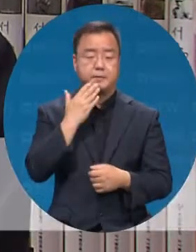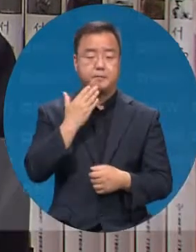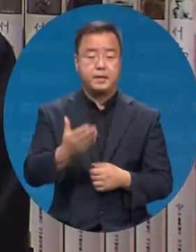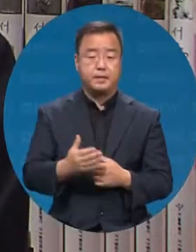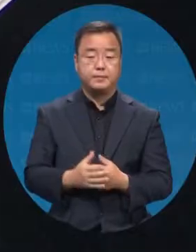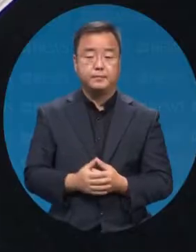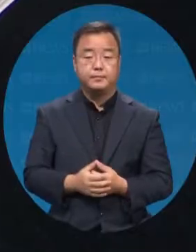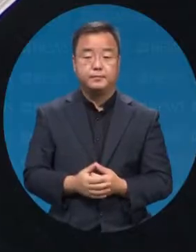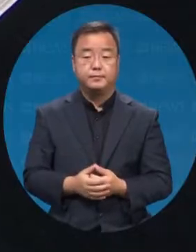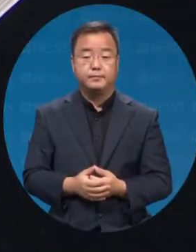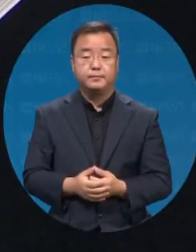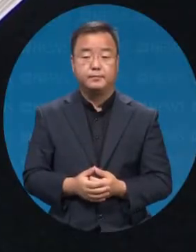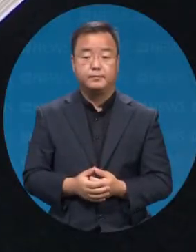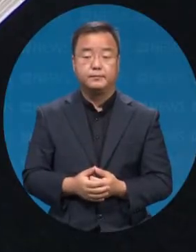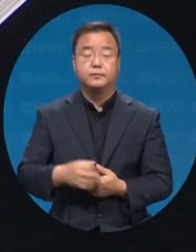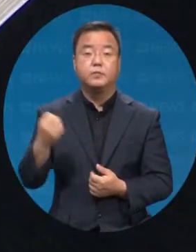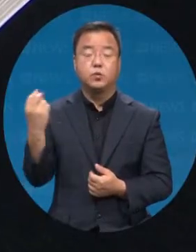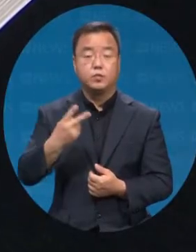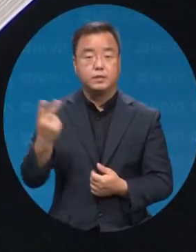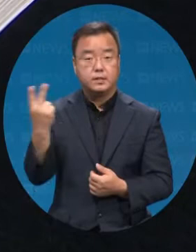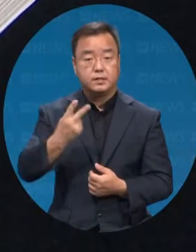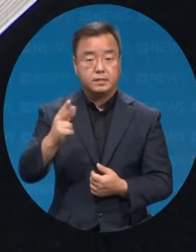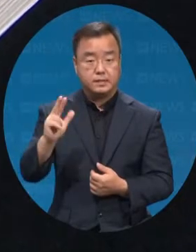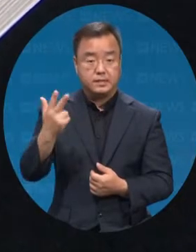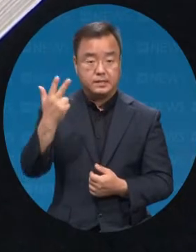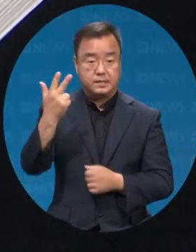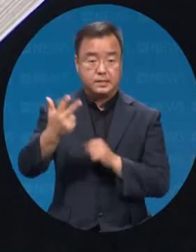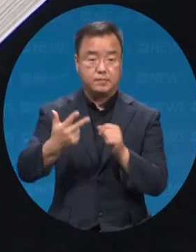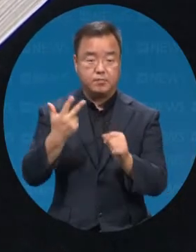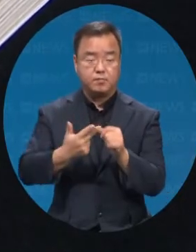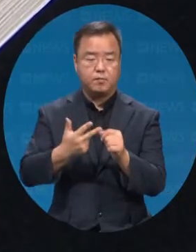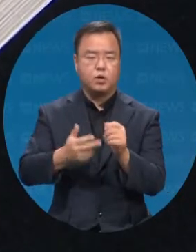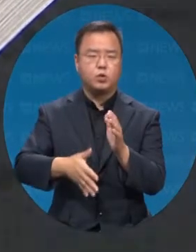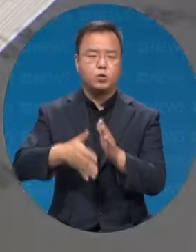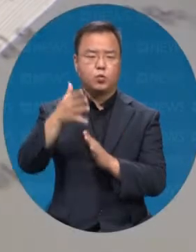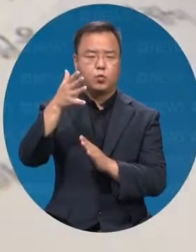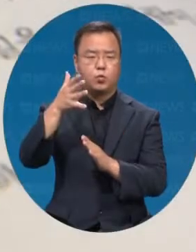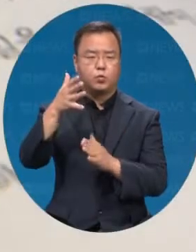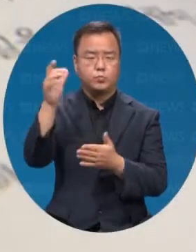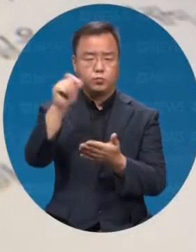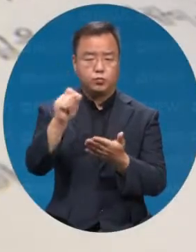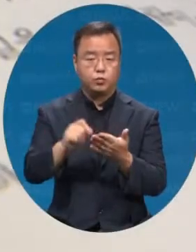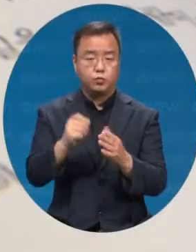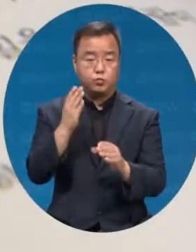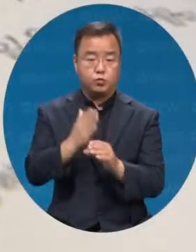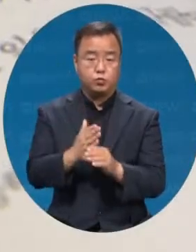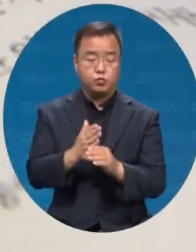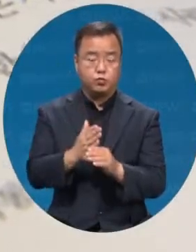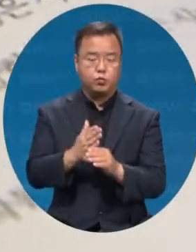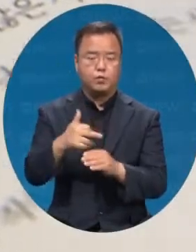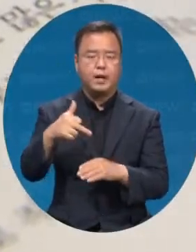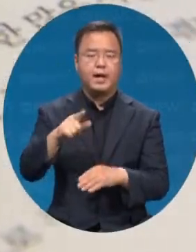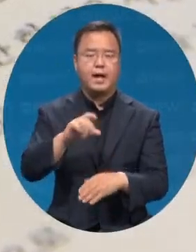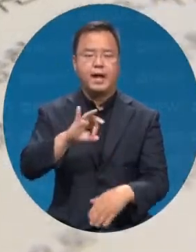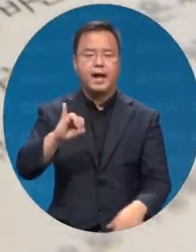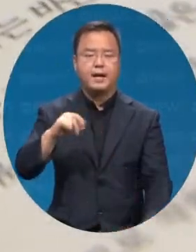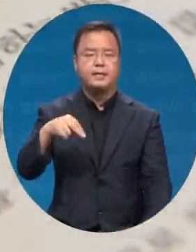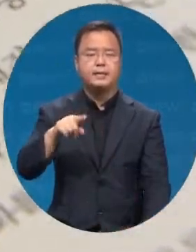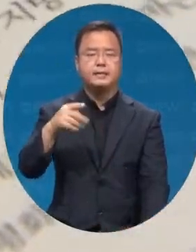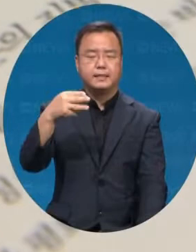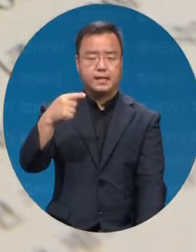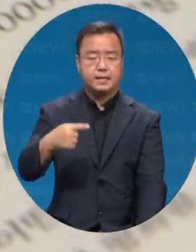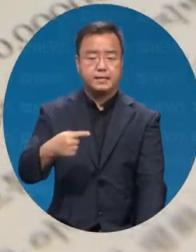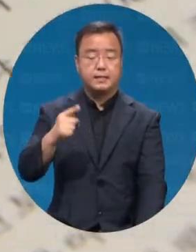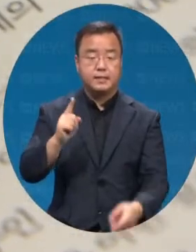합니다. 또 2700년에 이르는 도시의 역사를 훑는 과정에서 저자는 카이사르라는 인물에도